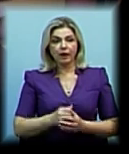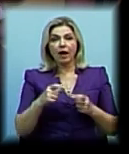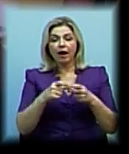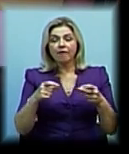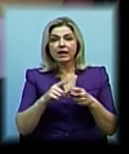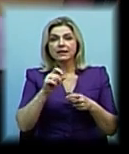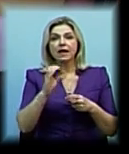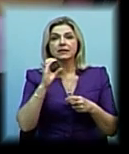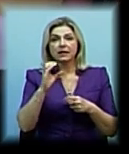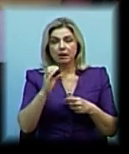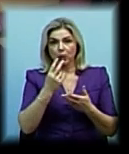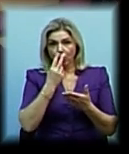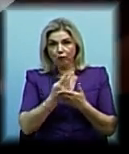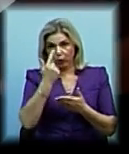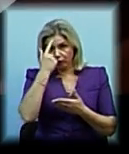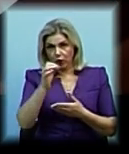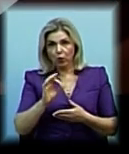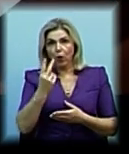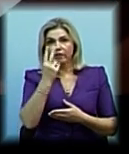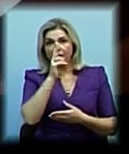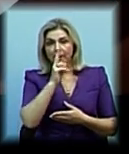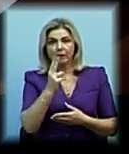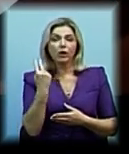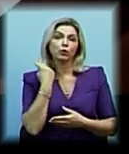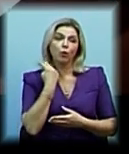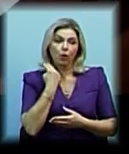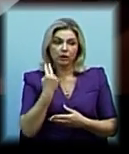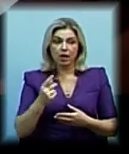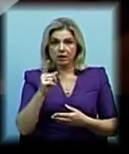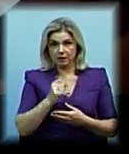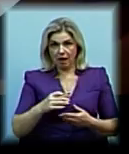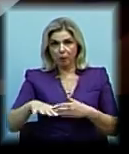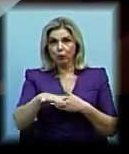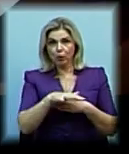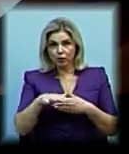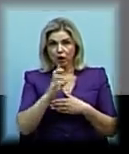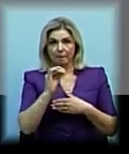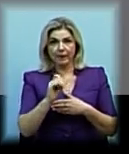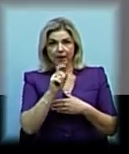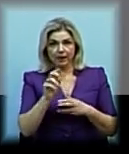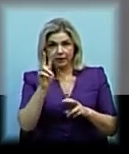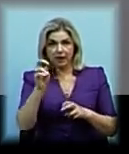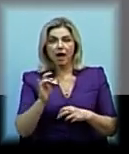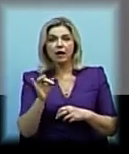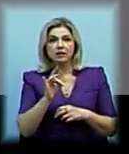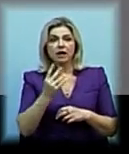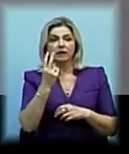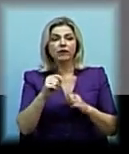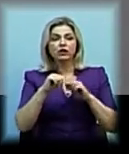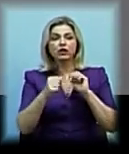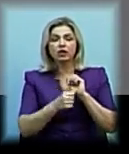за вересень побачив повідомлення про двомісячну заборгованість за квартплату житлово-комунальному підприємству «Бриз» у розмірі 216